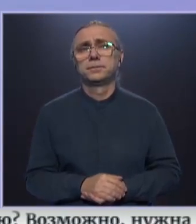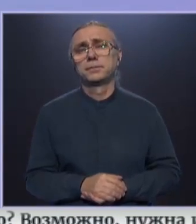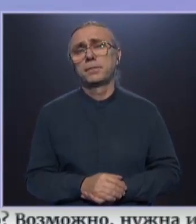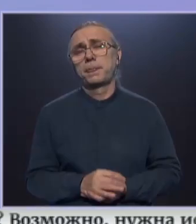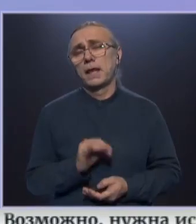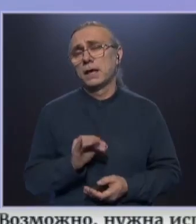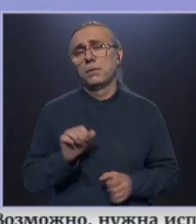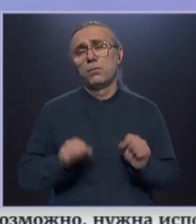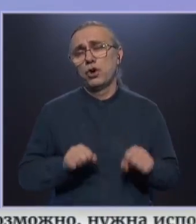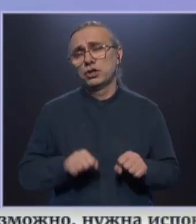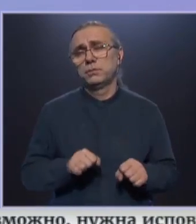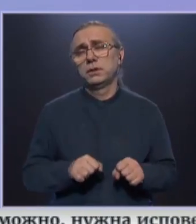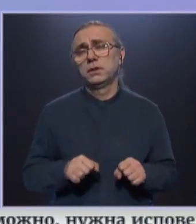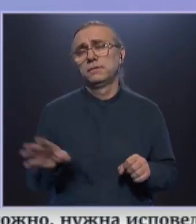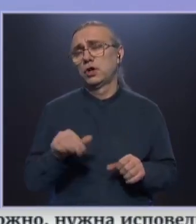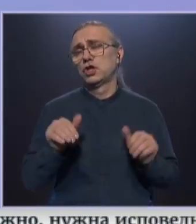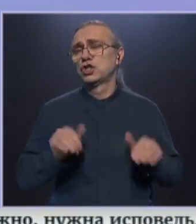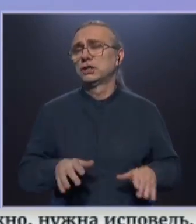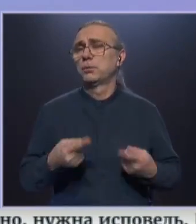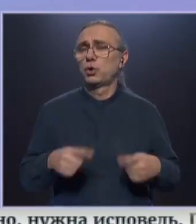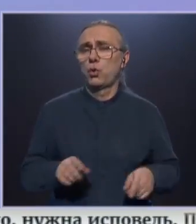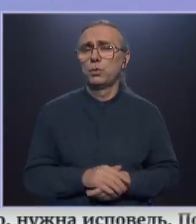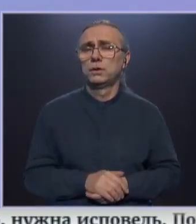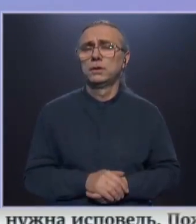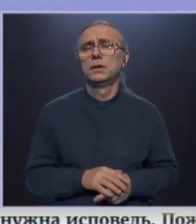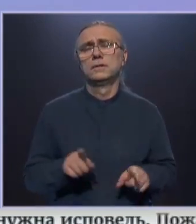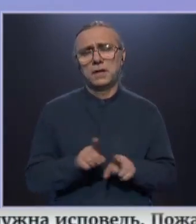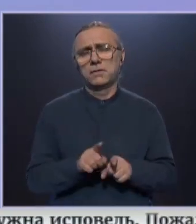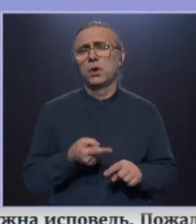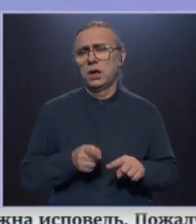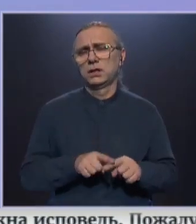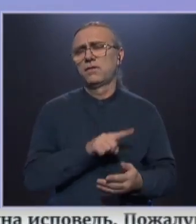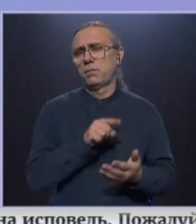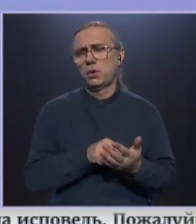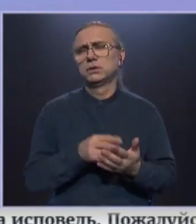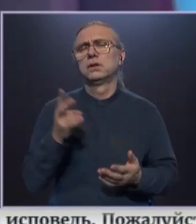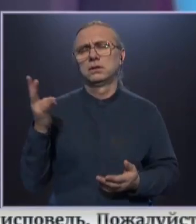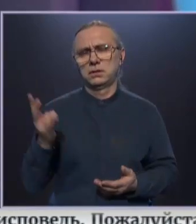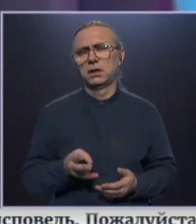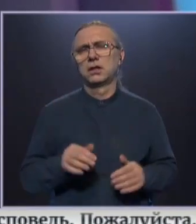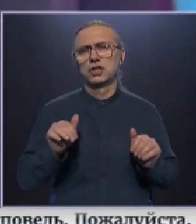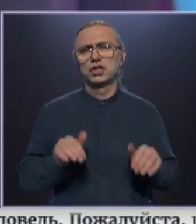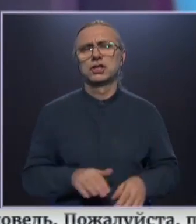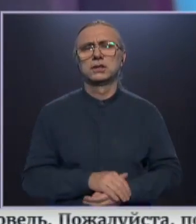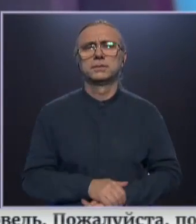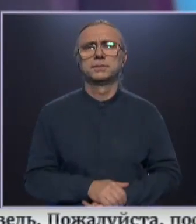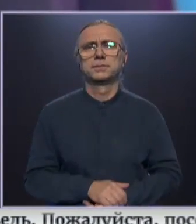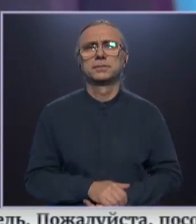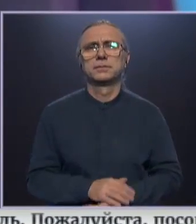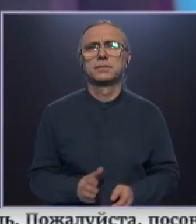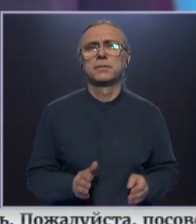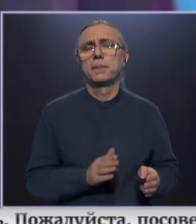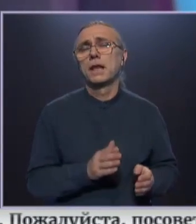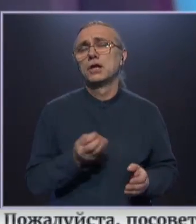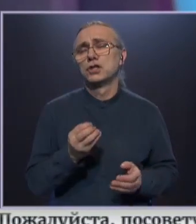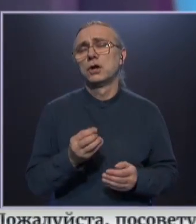и, может быть, все, наоборот, решится по-другому. Но все равно этот вопрос надо решить. Вот, кстати, давайте продолжим тему. Добрый вечер. Живу с женатым